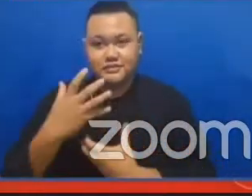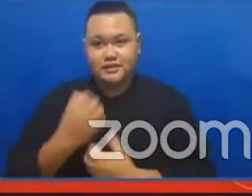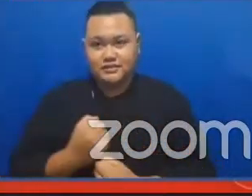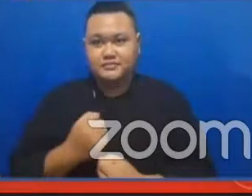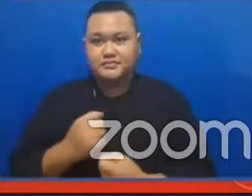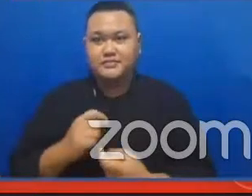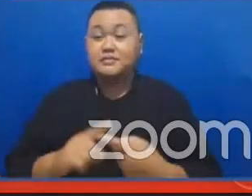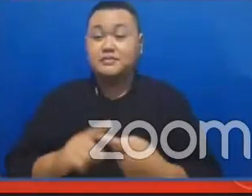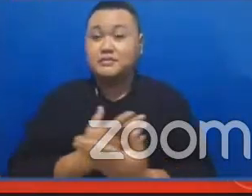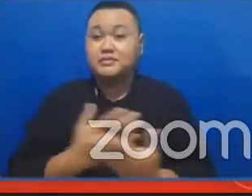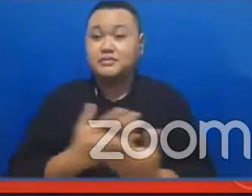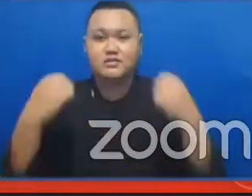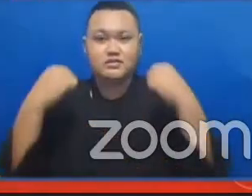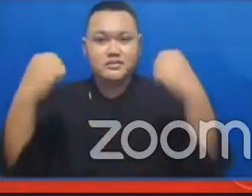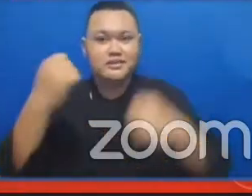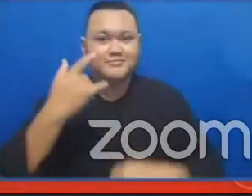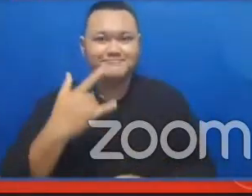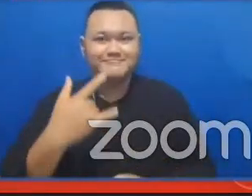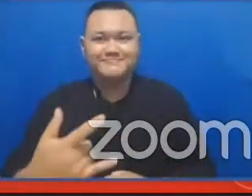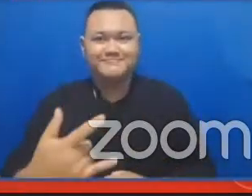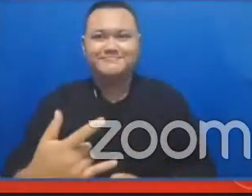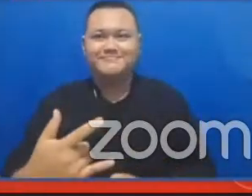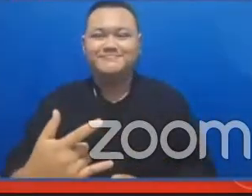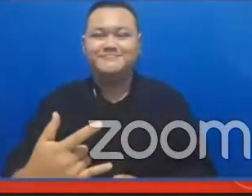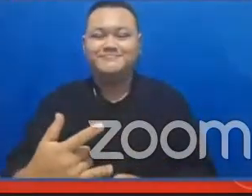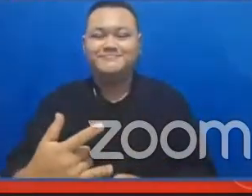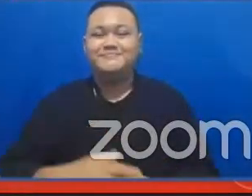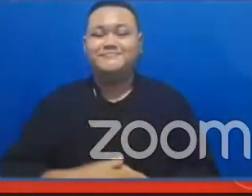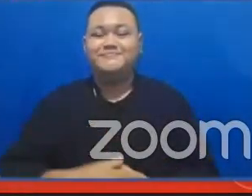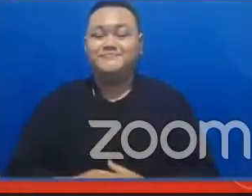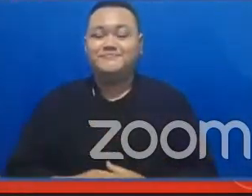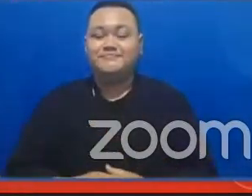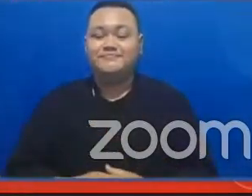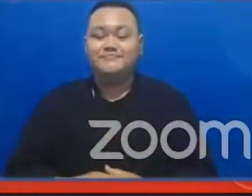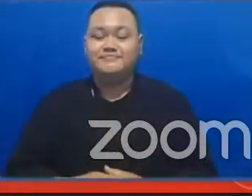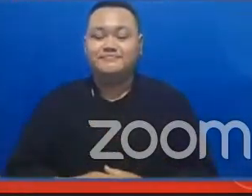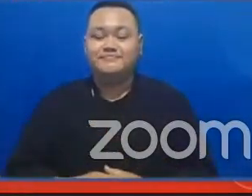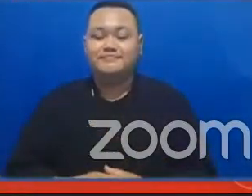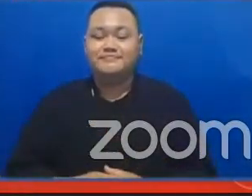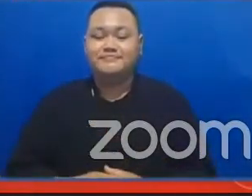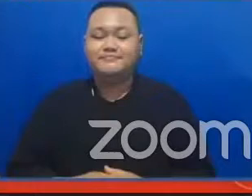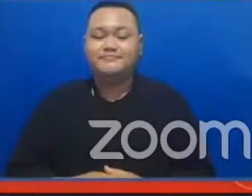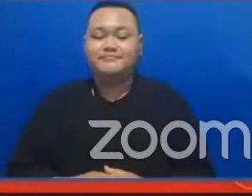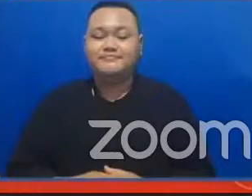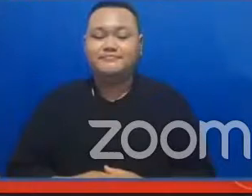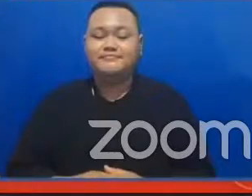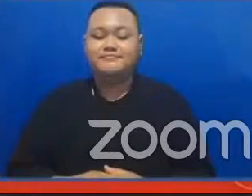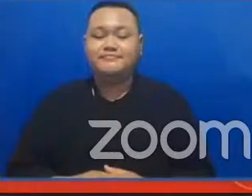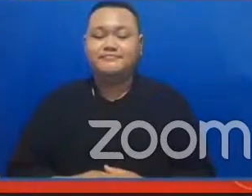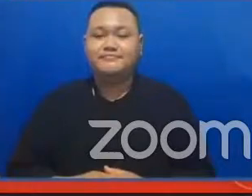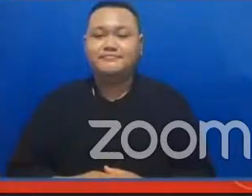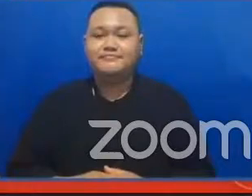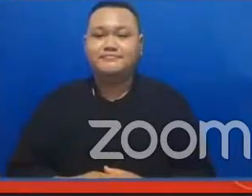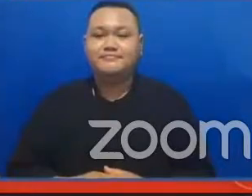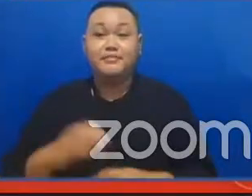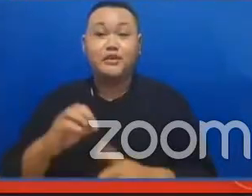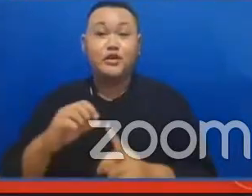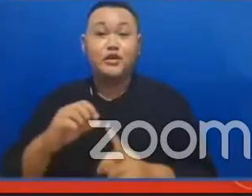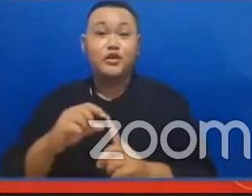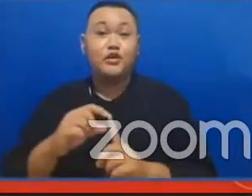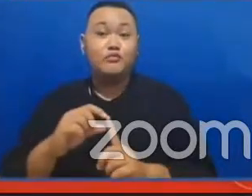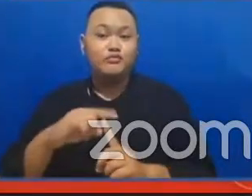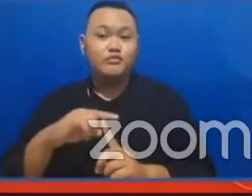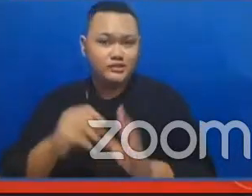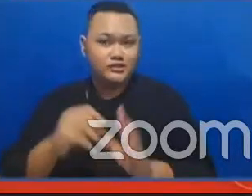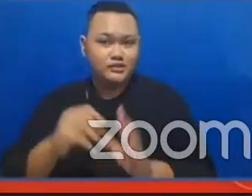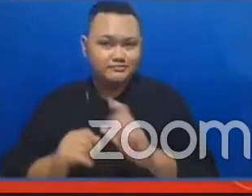harap tetap semangat dan tetap optimis dalam kondisi apapun. Tingkatkan